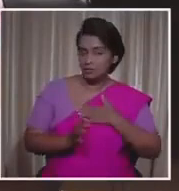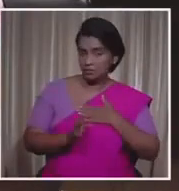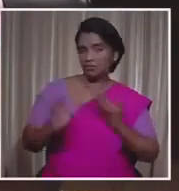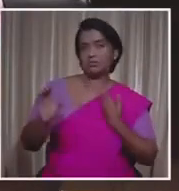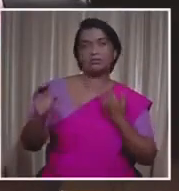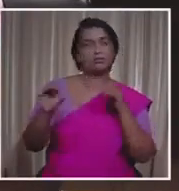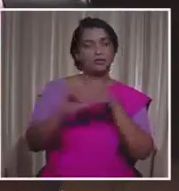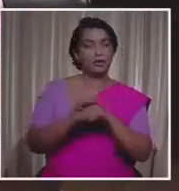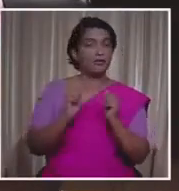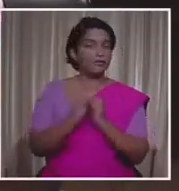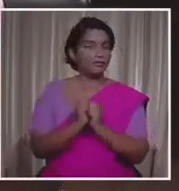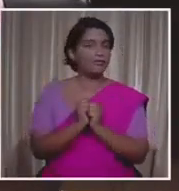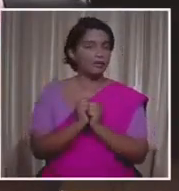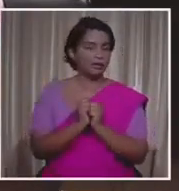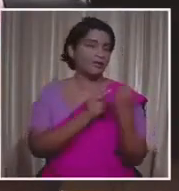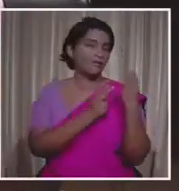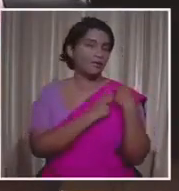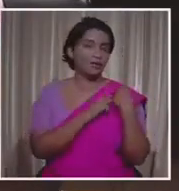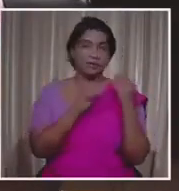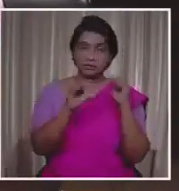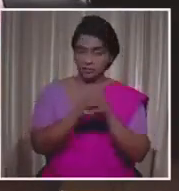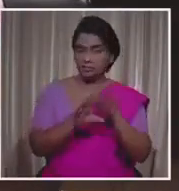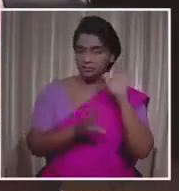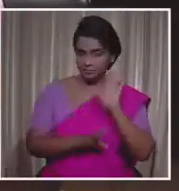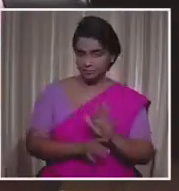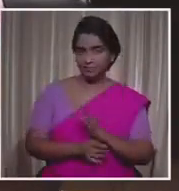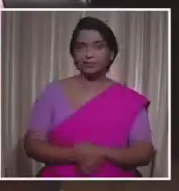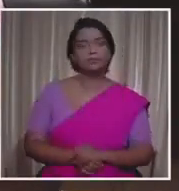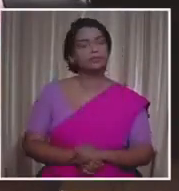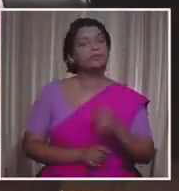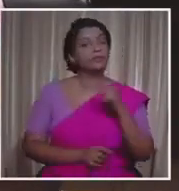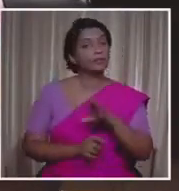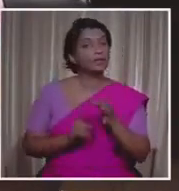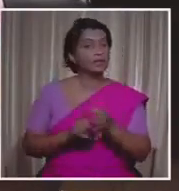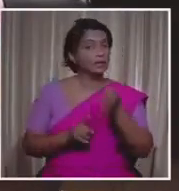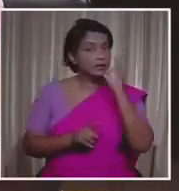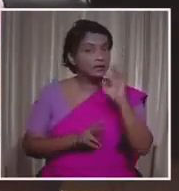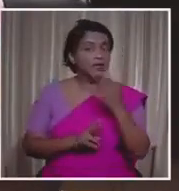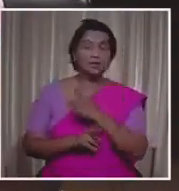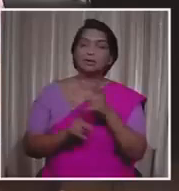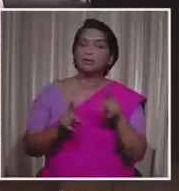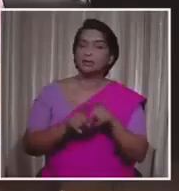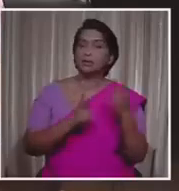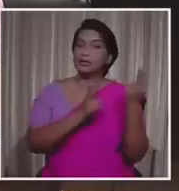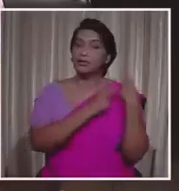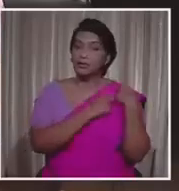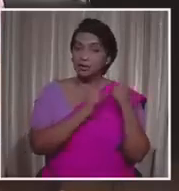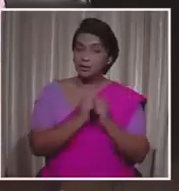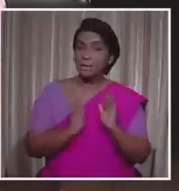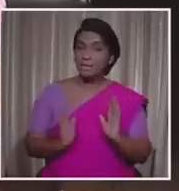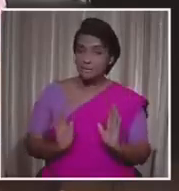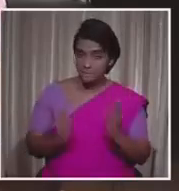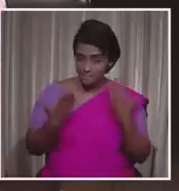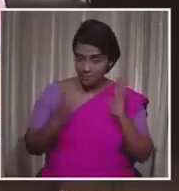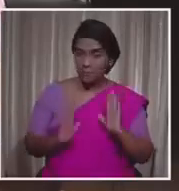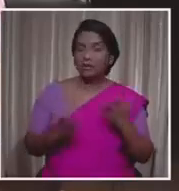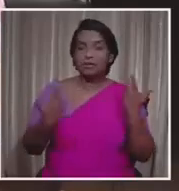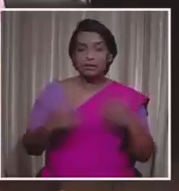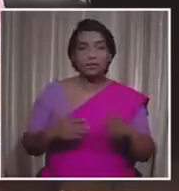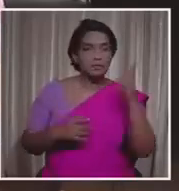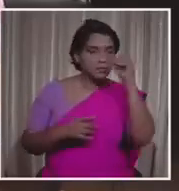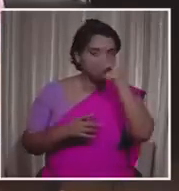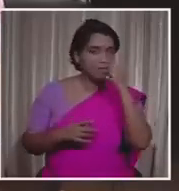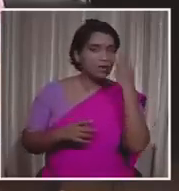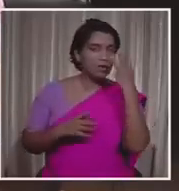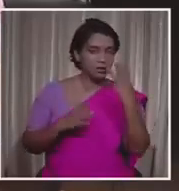ධුරයේ රාජකාරී බාර ගන්නා ලදී. ජනාධිපති ධුරයේ රාජකාරී ආරම්භ කර මාස